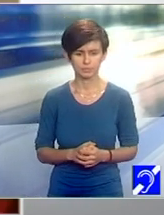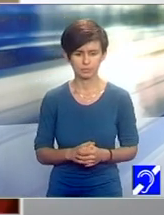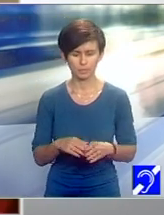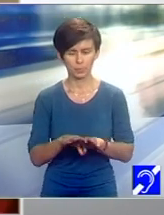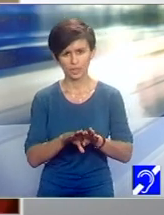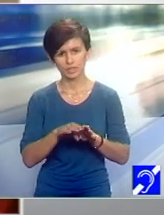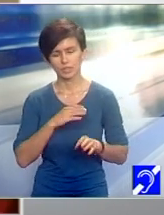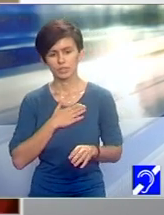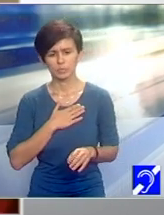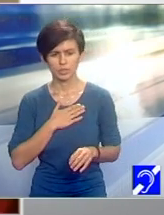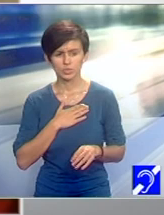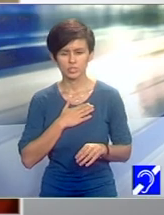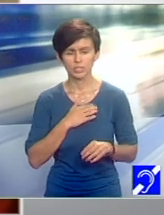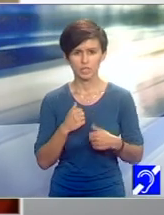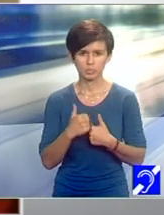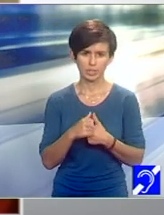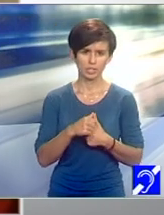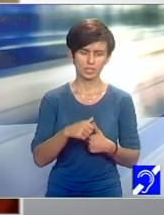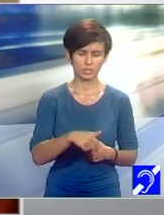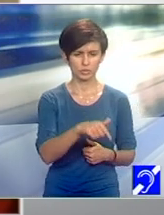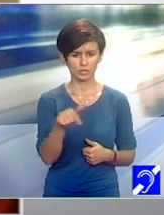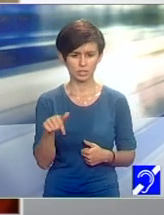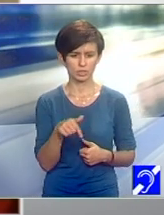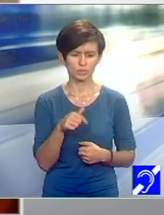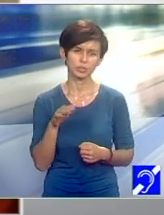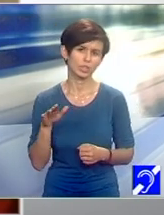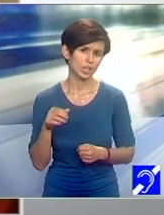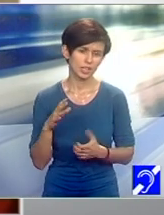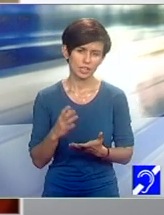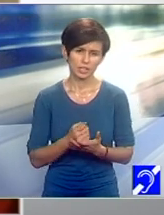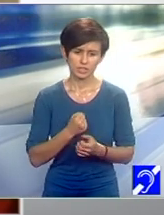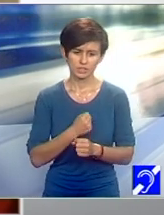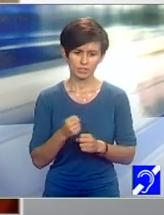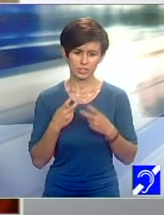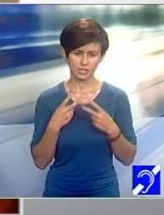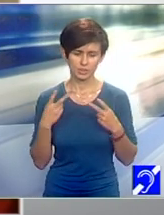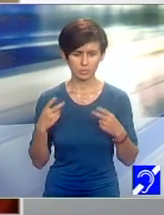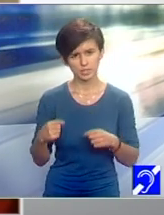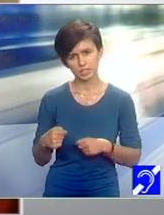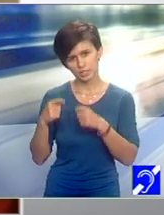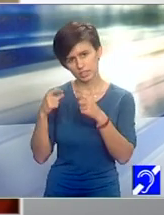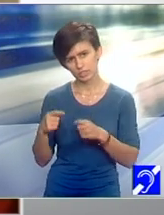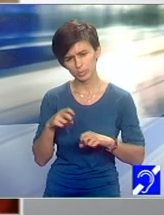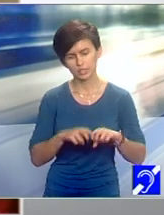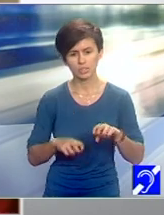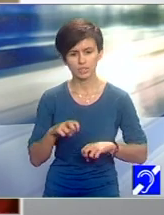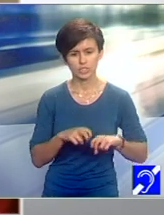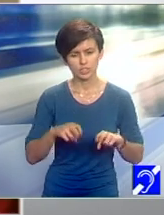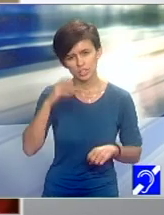Colegul și prietenul nostru, Strudel Moisa, are realizări foarte importante în domeniul cercetării